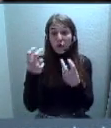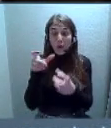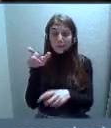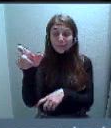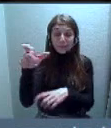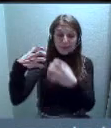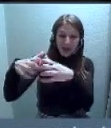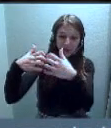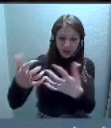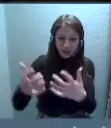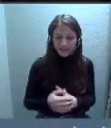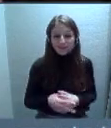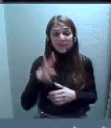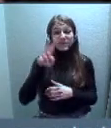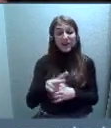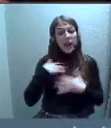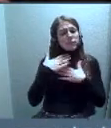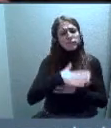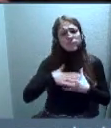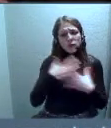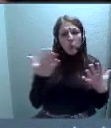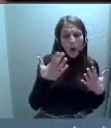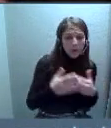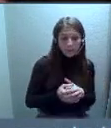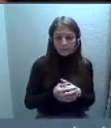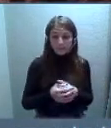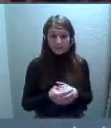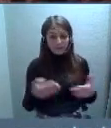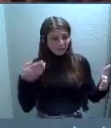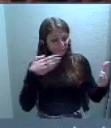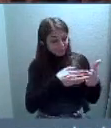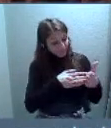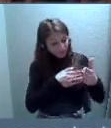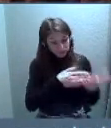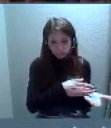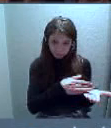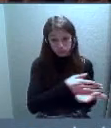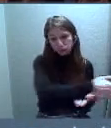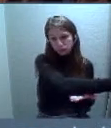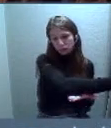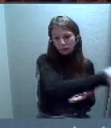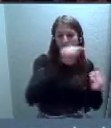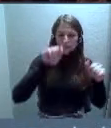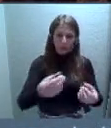ces verrous qui empêchent les handicapés d'avoir une vie sociale.